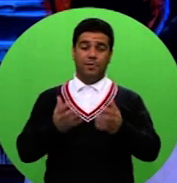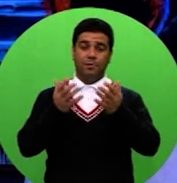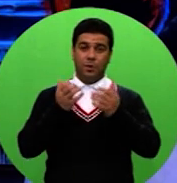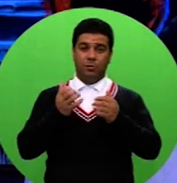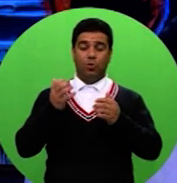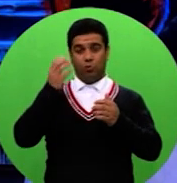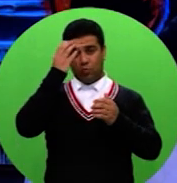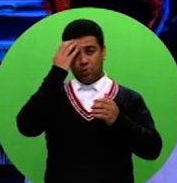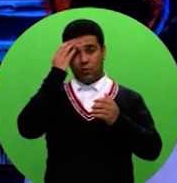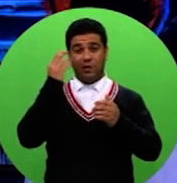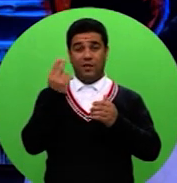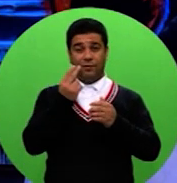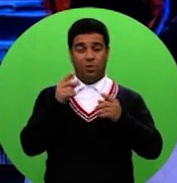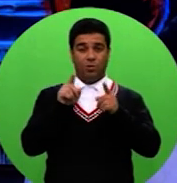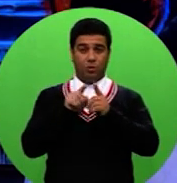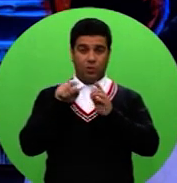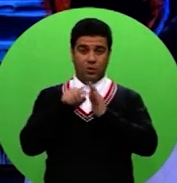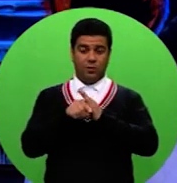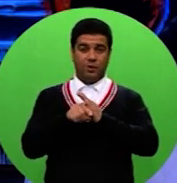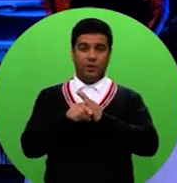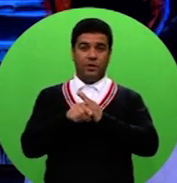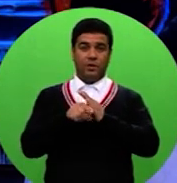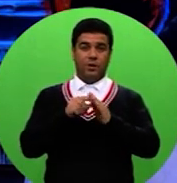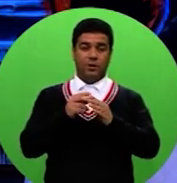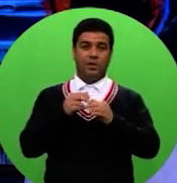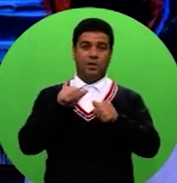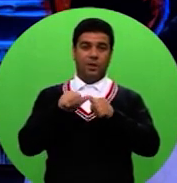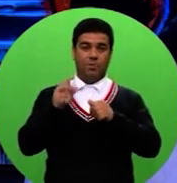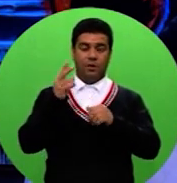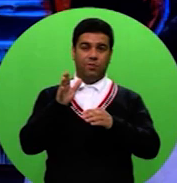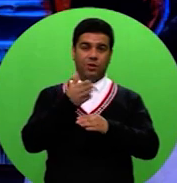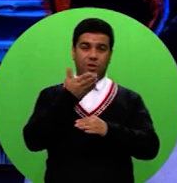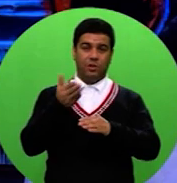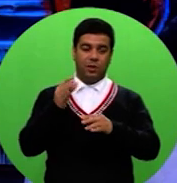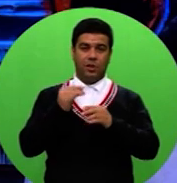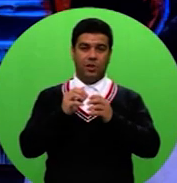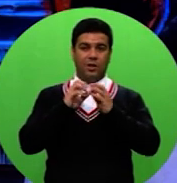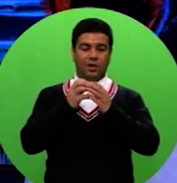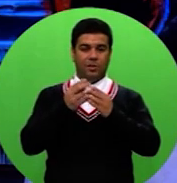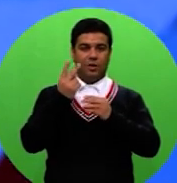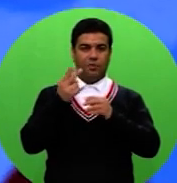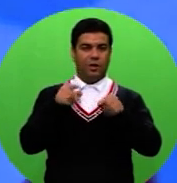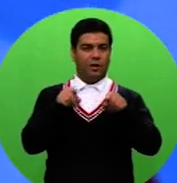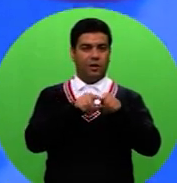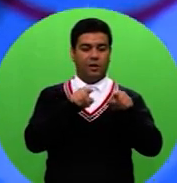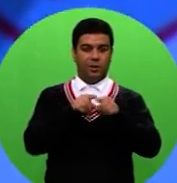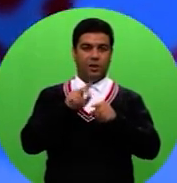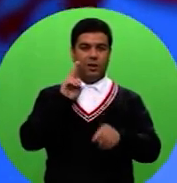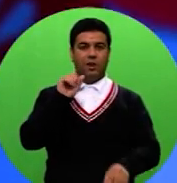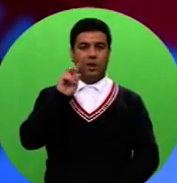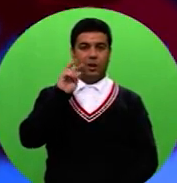Берем кусочек черного пластилина, очень маленький, делим на две части и катаем два